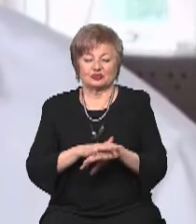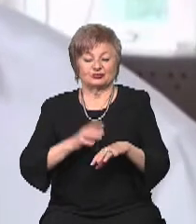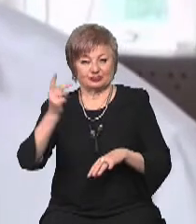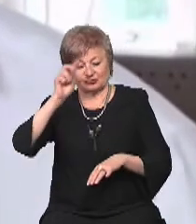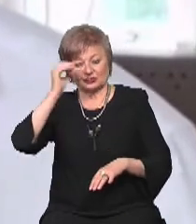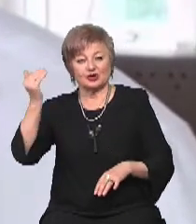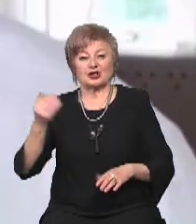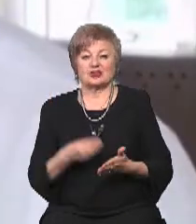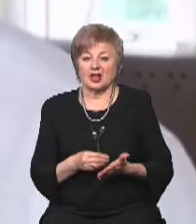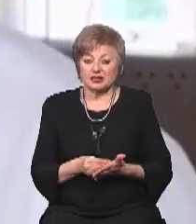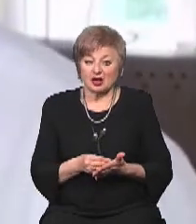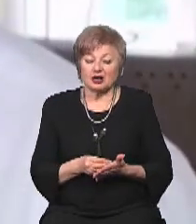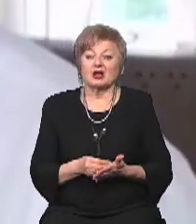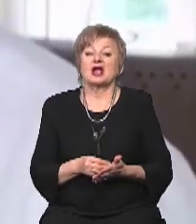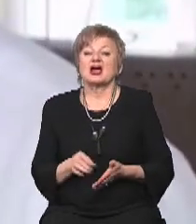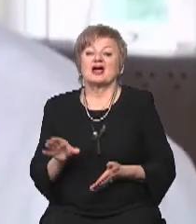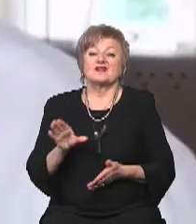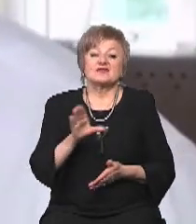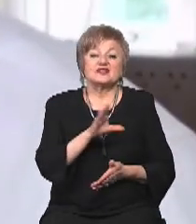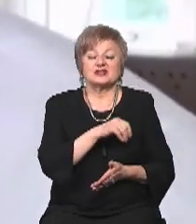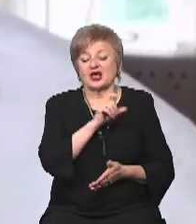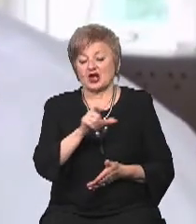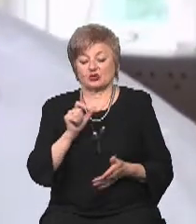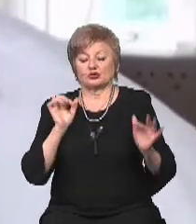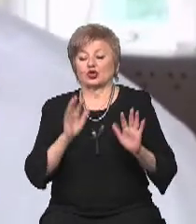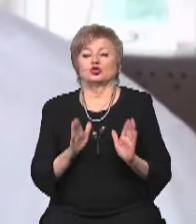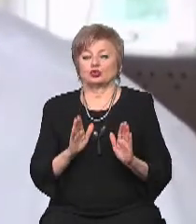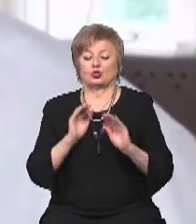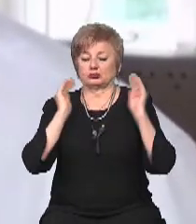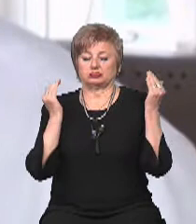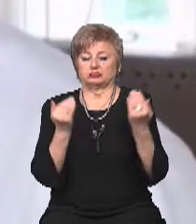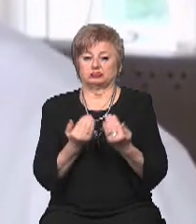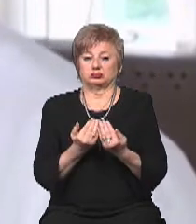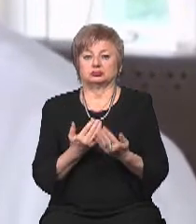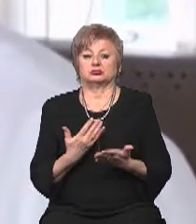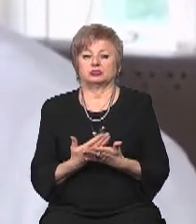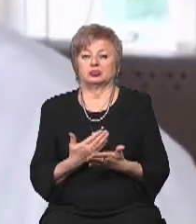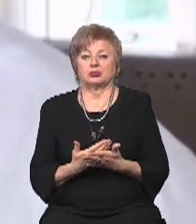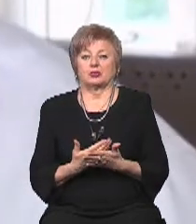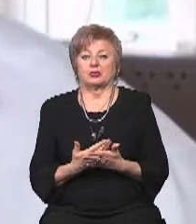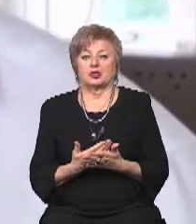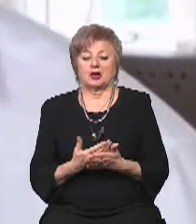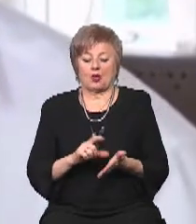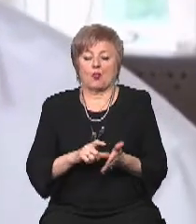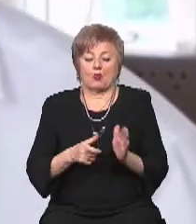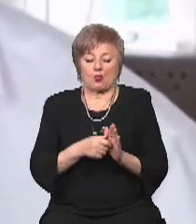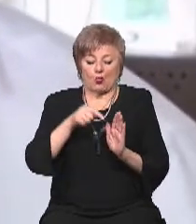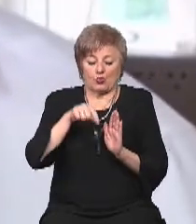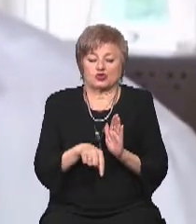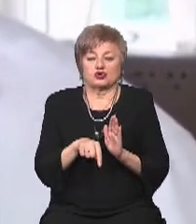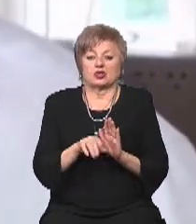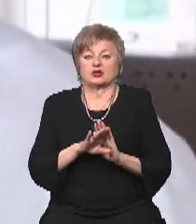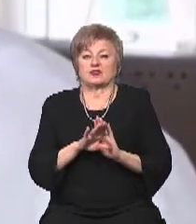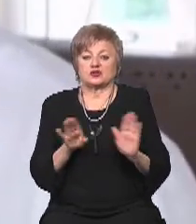бути доступні для всіх громадян міста. Тобто не може бути таке, що, припустимо, десь в якомусь приміщенні якийсь кабінет,